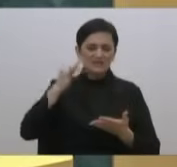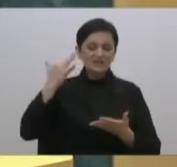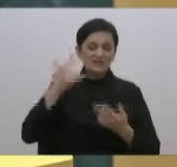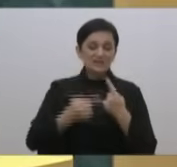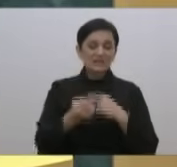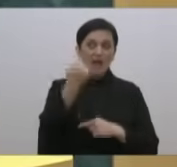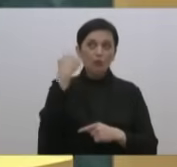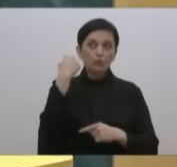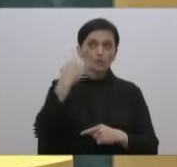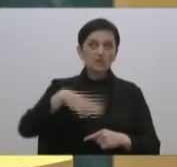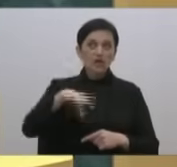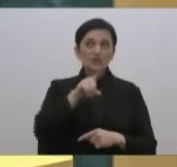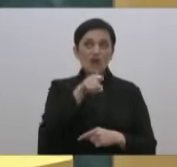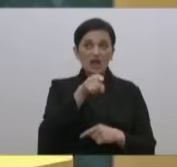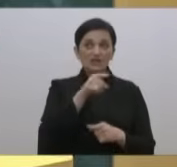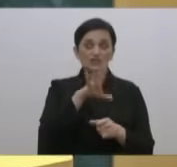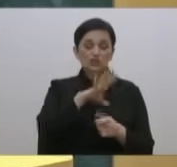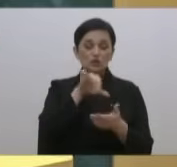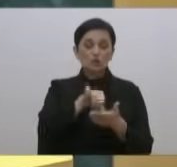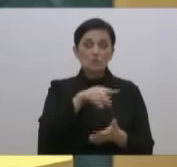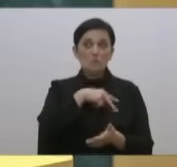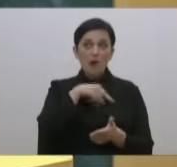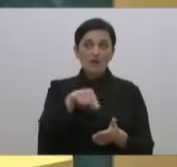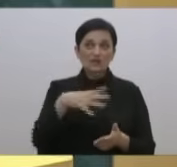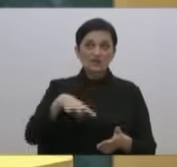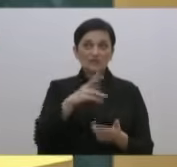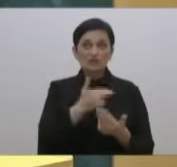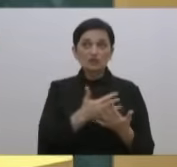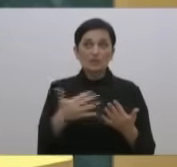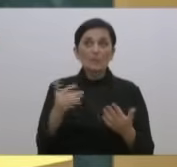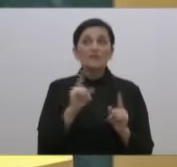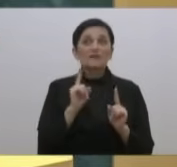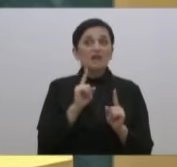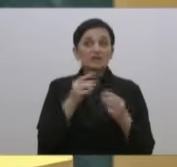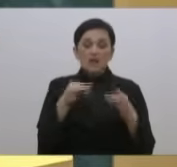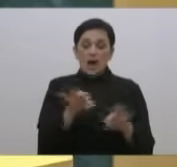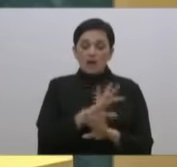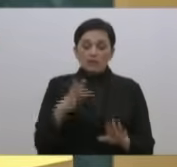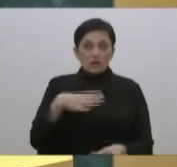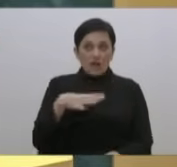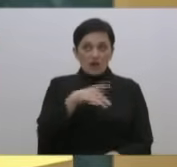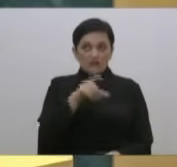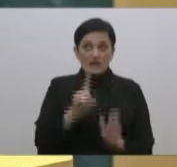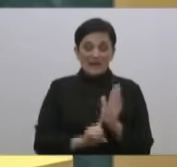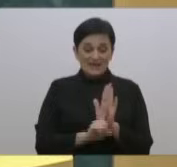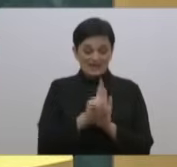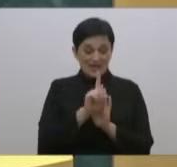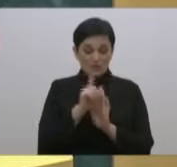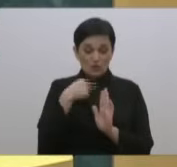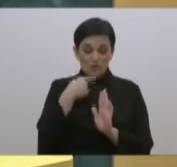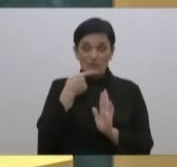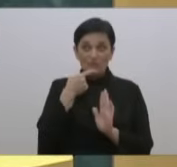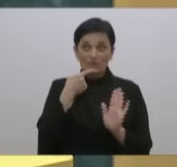dabruneba sakartveloshi, rasats isini tsarmoadgnen am parlamentshi, am kveqanashi da ase shemdeg. Rasats ar daushevs kartveli khalkhi da datsqebuli tsegaro